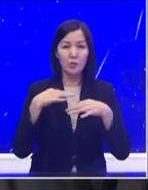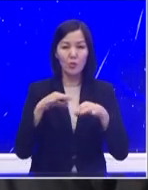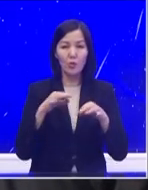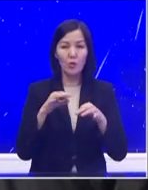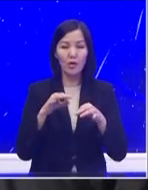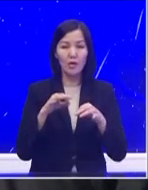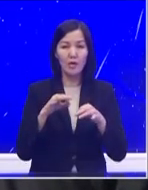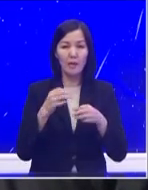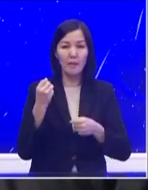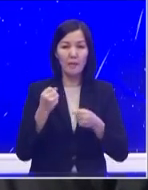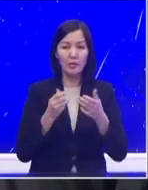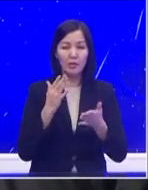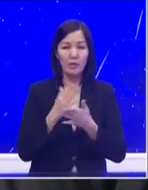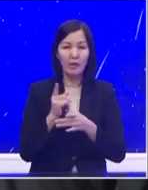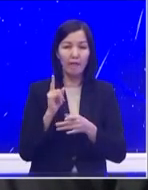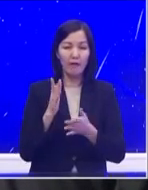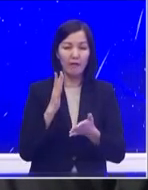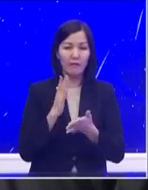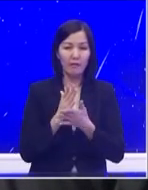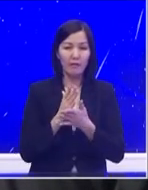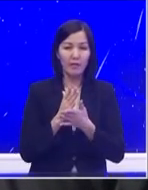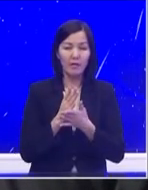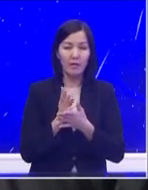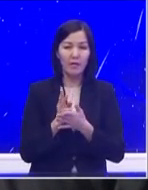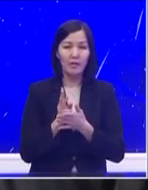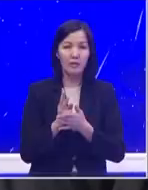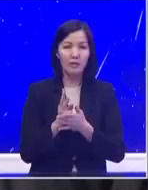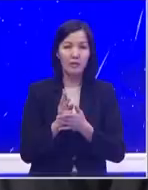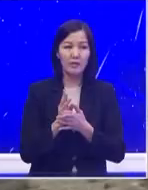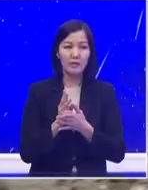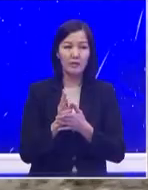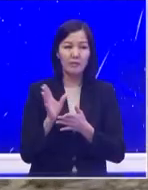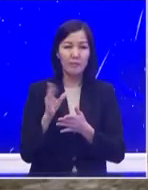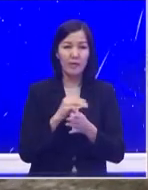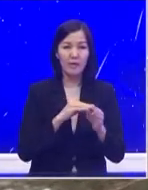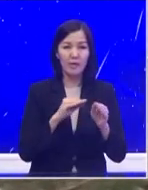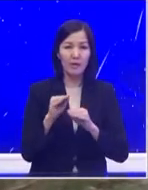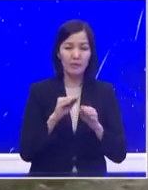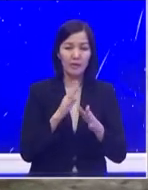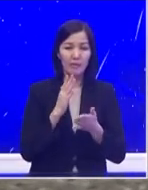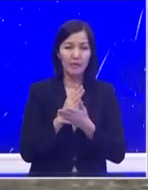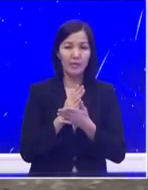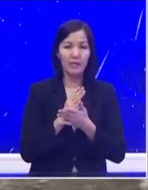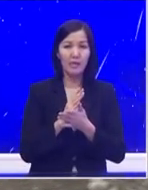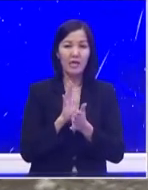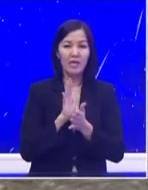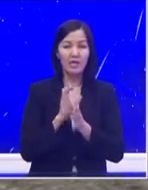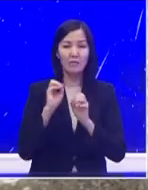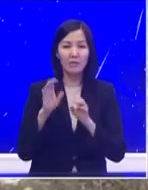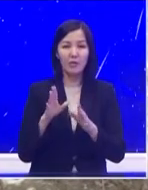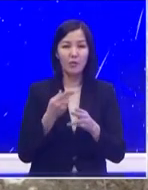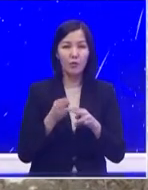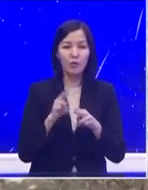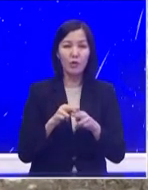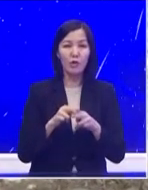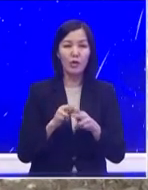бөлек трактор тіркемелерімен және тие құрылғылары қамтамасыз етілген. Қоқыстардың шашылып жатқан себебі бар. Өйткені